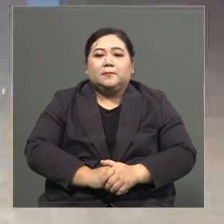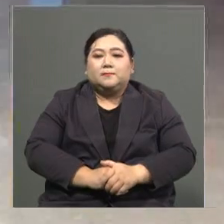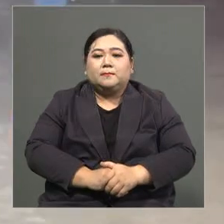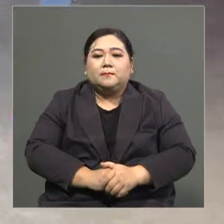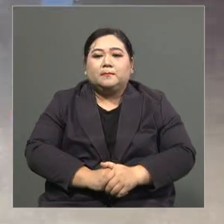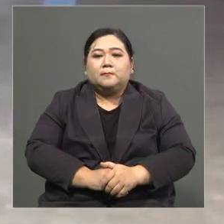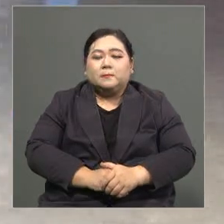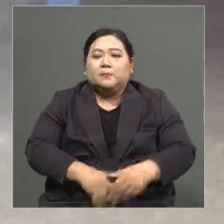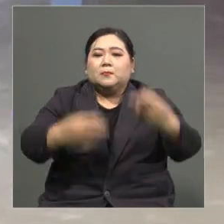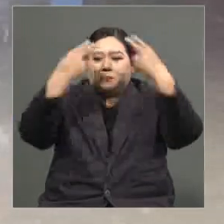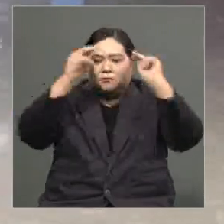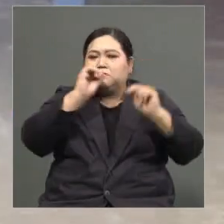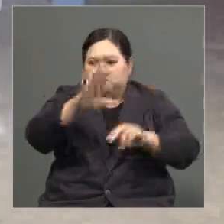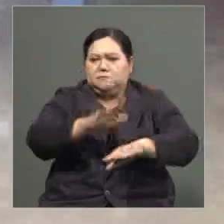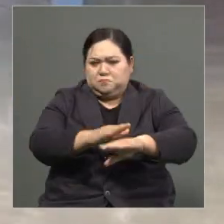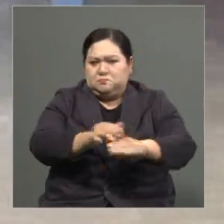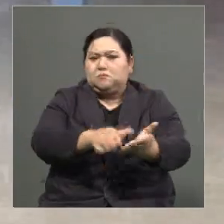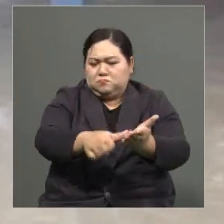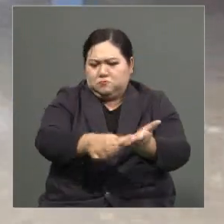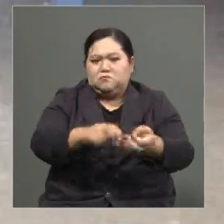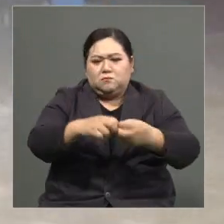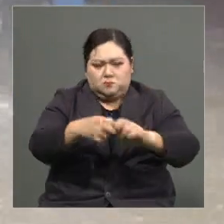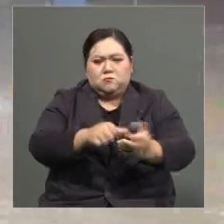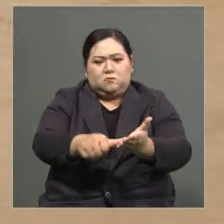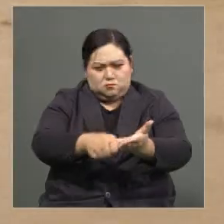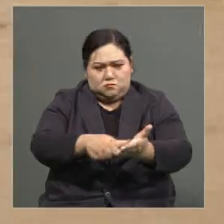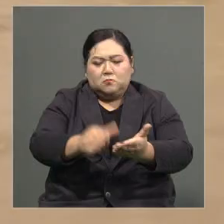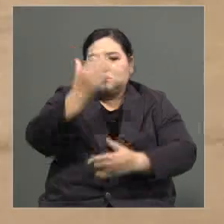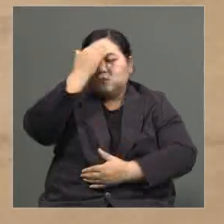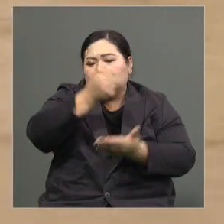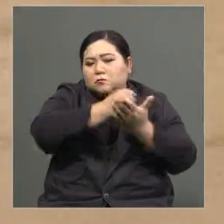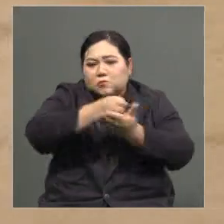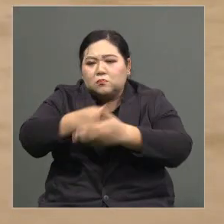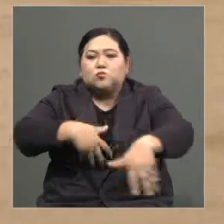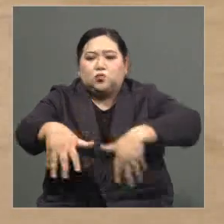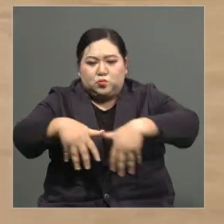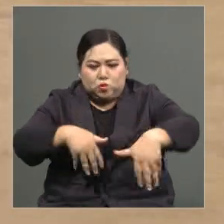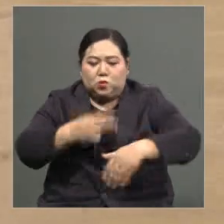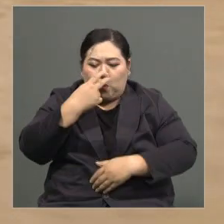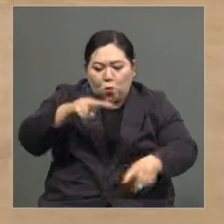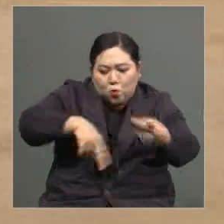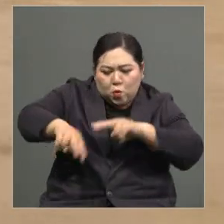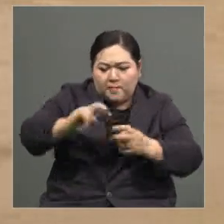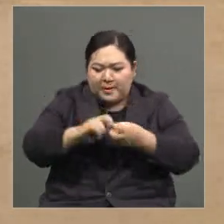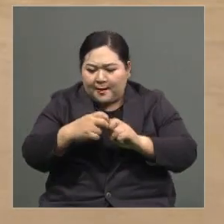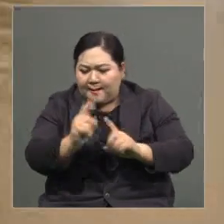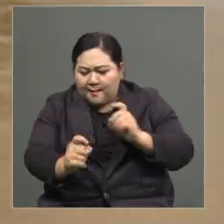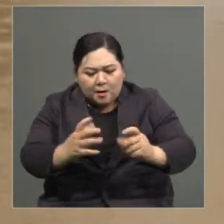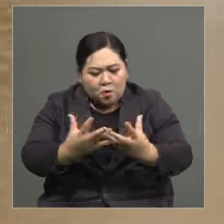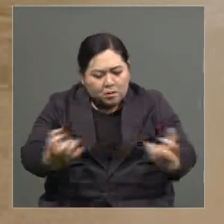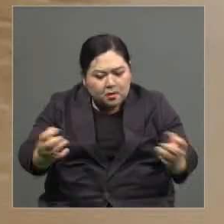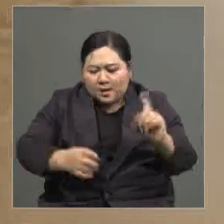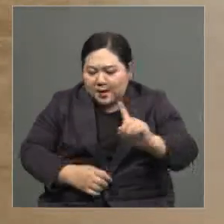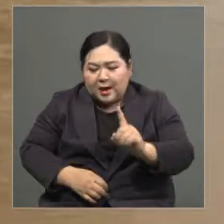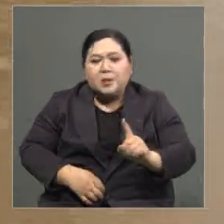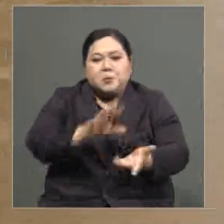กำชับให้เร่งแก้ไขเพื่ออำนวยความสะดวกให้กับประชาชนและเร่งฟื้นฟูพร้อมทั้งสำรวจความเสียหายที่เกิดขึ้นทั้งหมดเพื่อนำมาราย